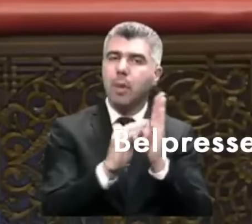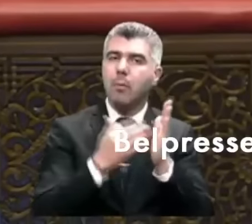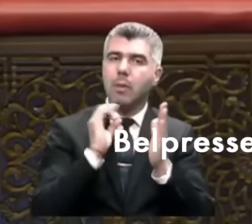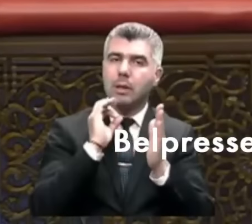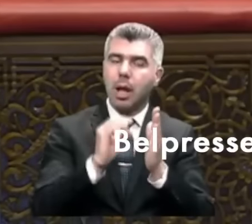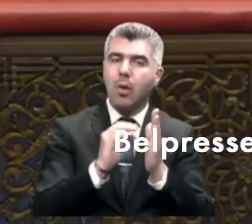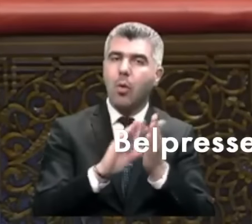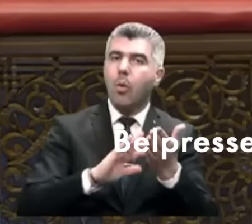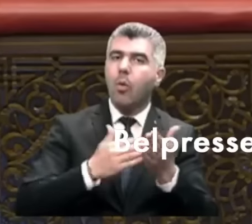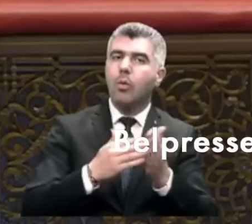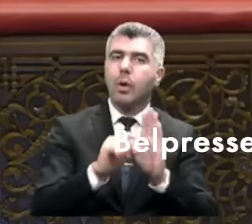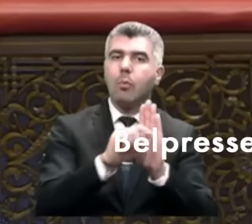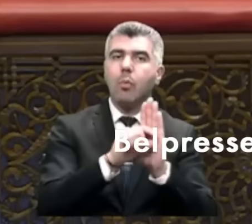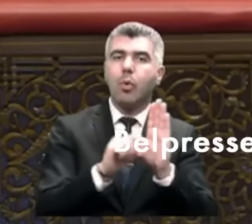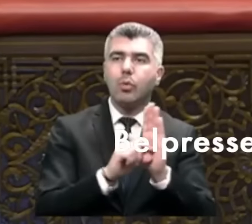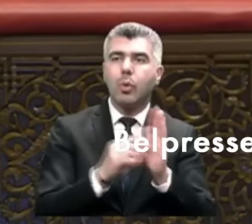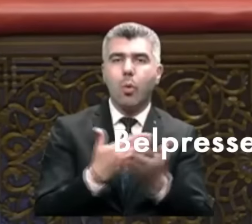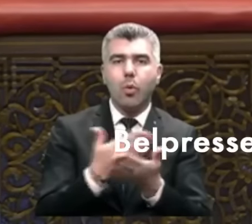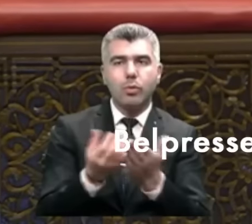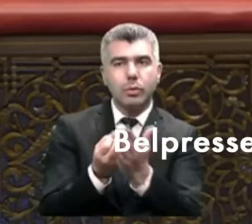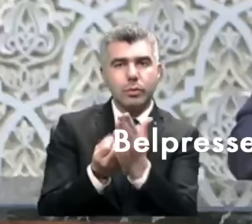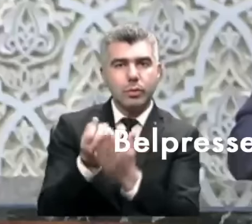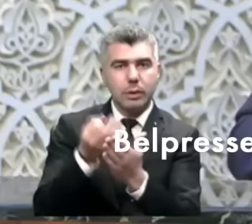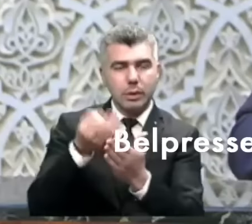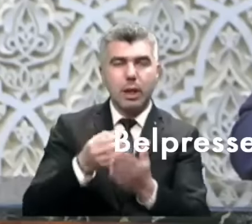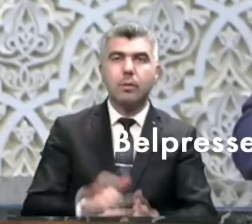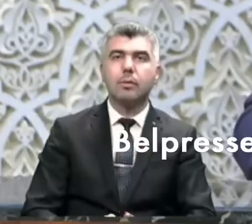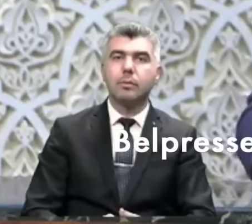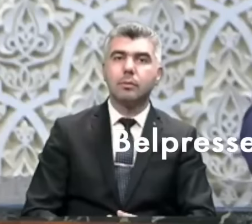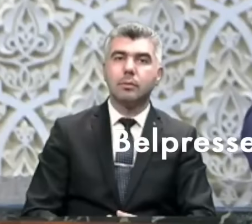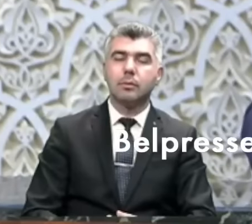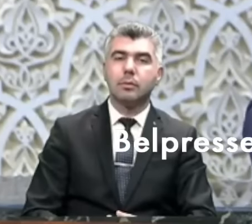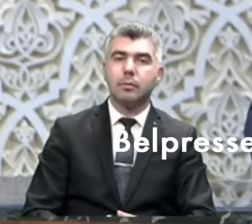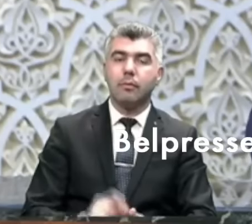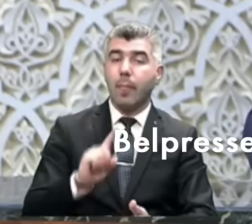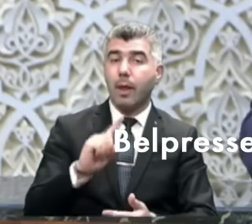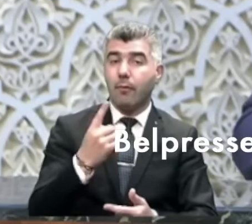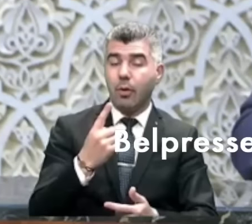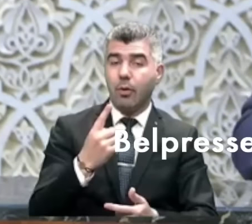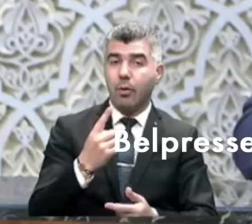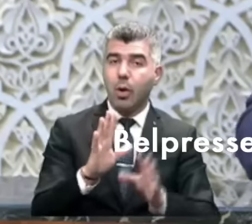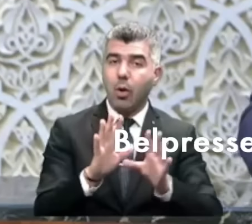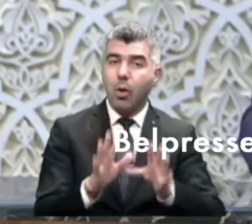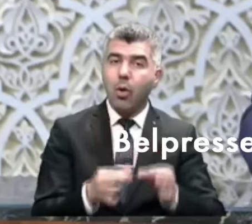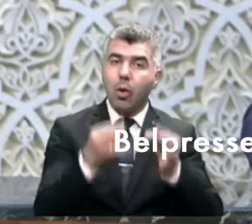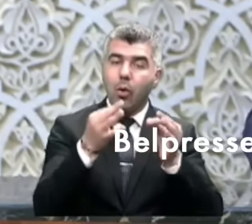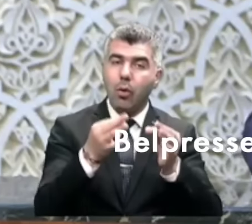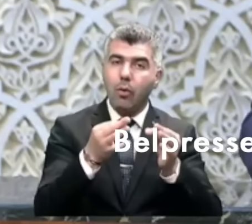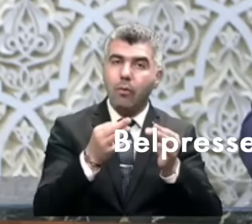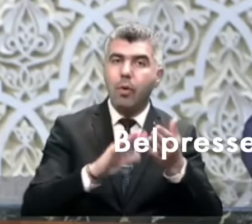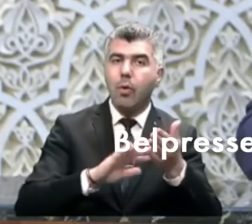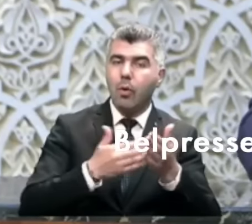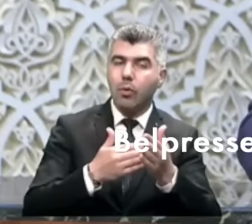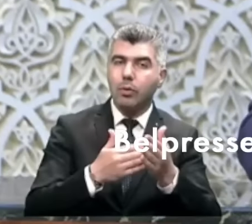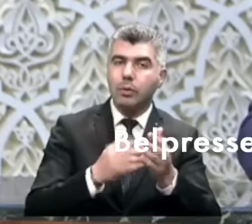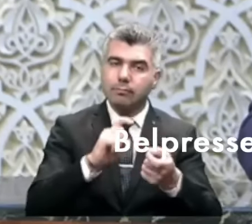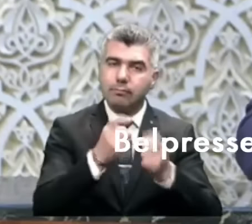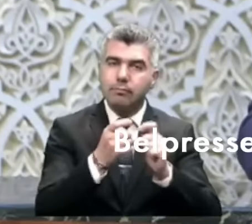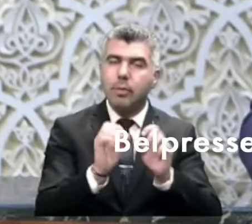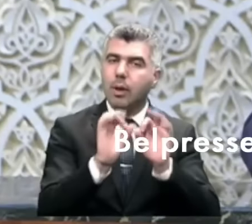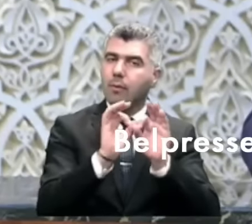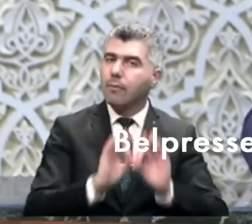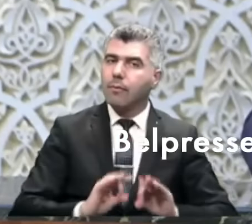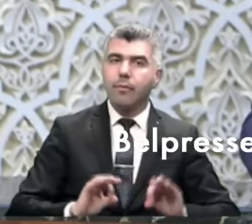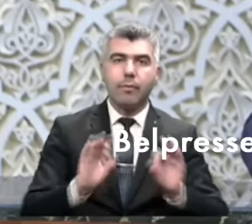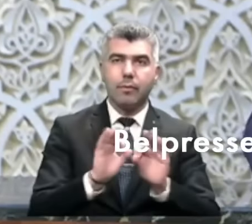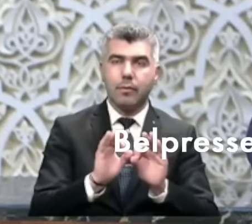المؤثره لهذا الموضوع على كافه جوانبها اولا للخروج من جدال عقيم عميق صحيح